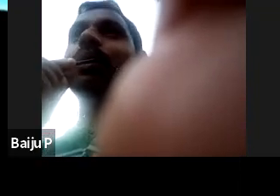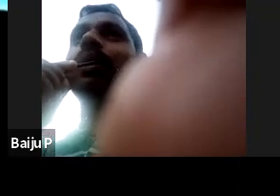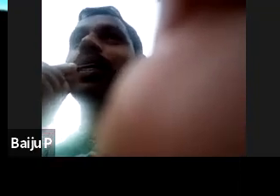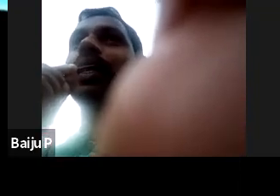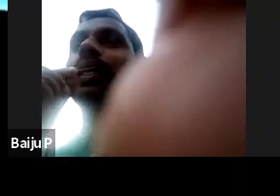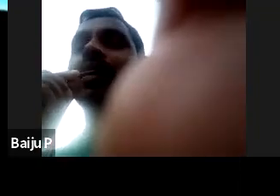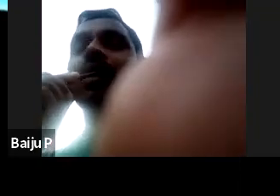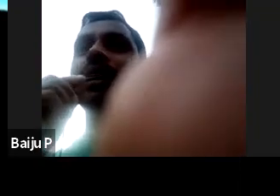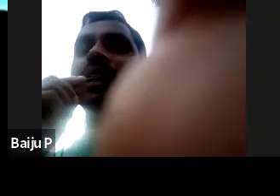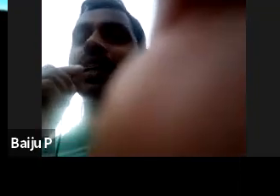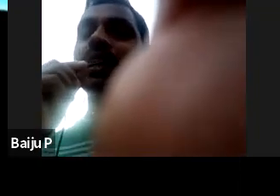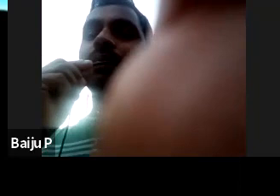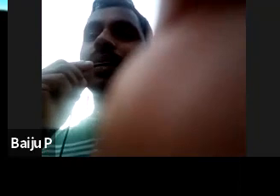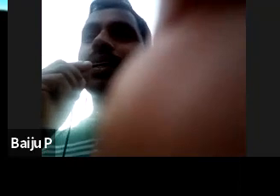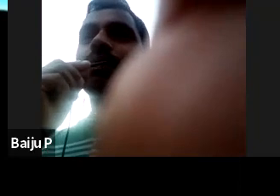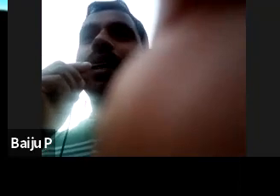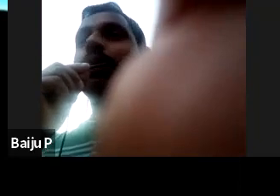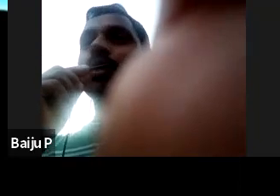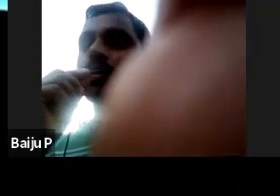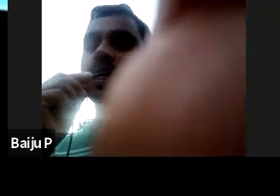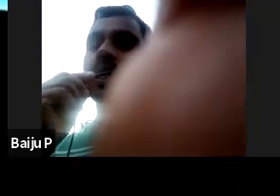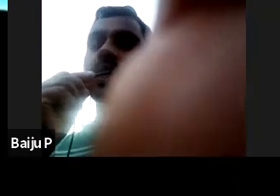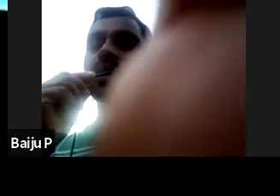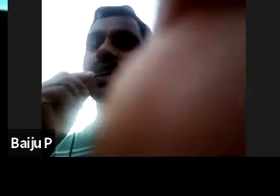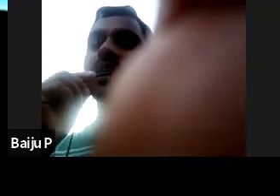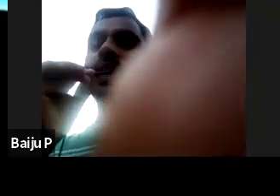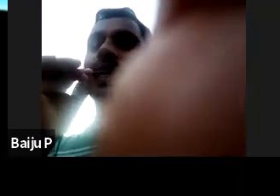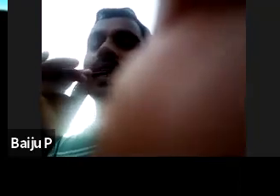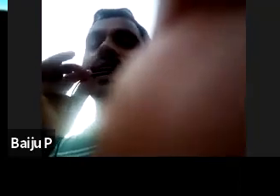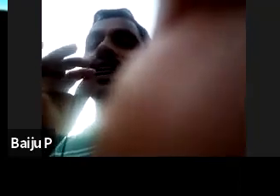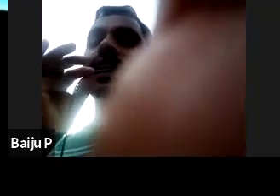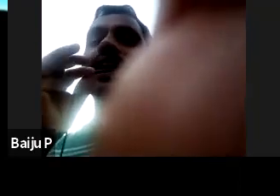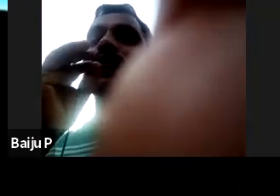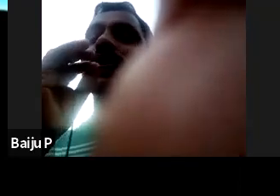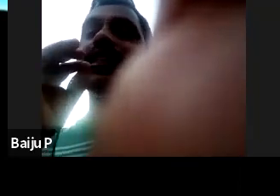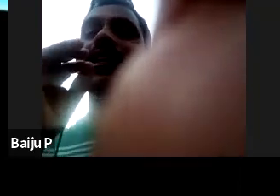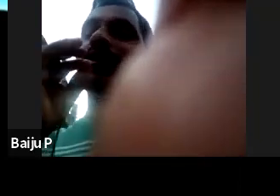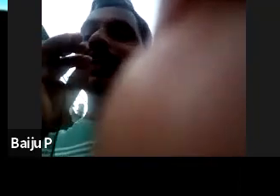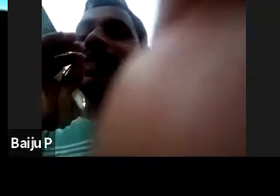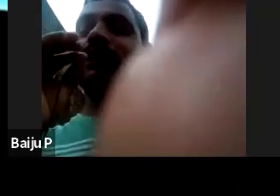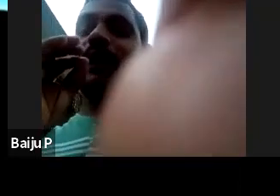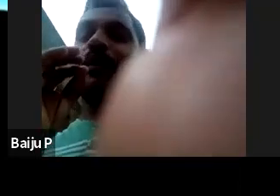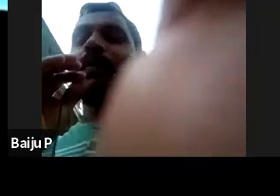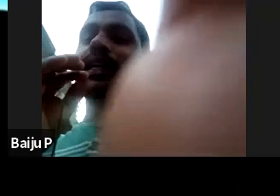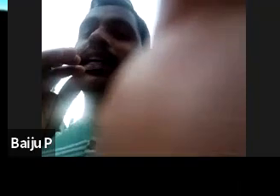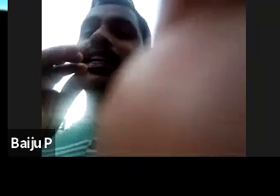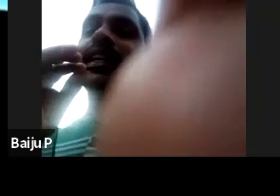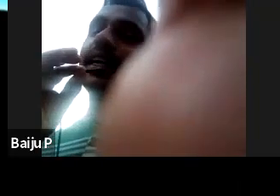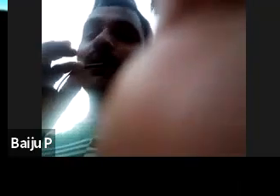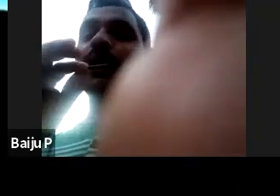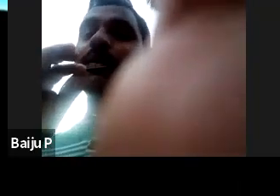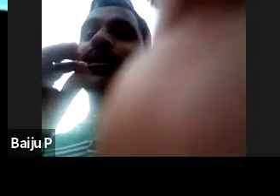പക്ഷെ അവിടെ ക്യാൻറ്റീനിലൊക്കെ വന്നു കഴിഞ്ഞാല് ആരും ഒന്നും സംസാരിക്കാറില്ല. പക്ഷെ ഞാൻ എന്റെ കയ്യിലുള്ള ആയുധങ്ങൾ വെച്ചിട്ട് അയാളോട് ഇങ്ങനെ സംസാരിക്കും. അപ്പൊ